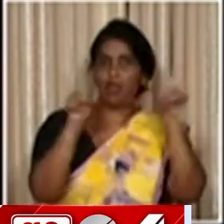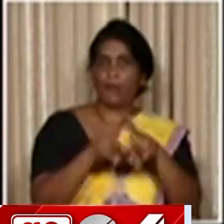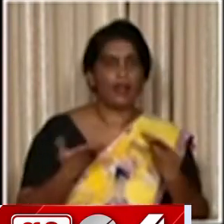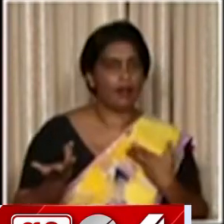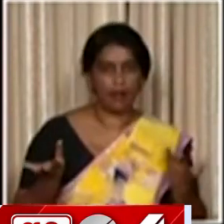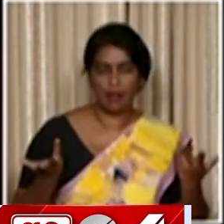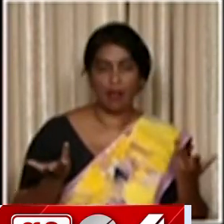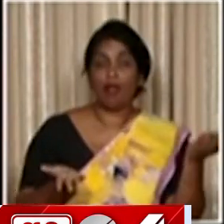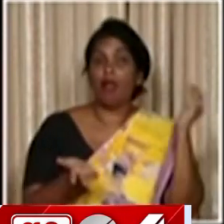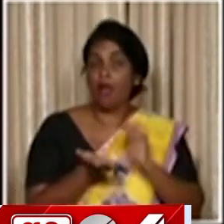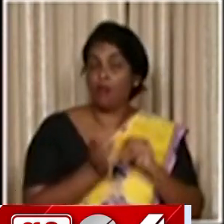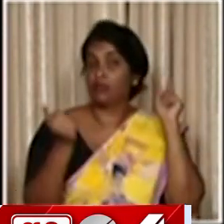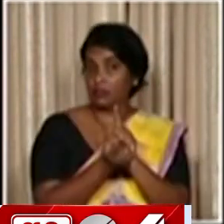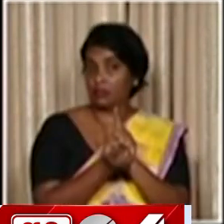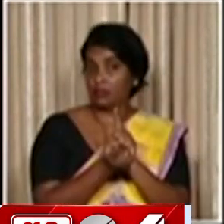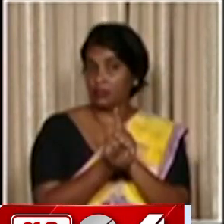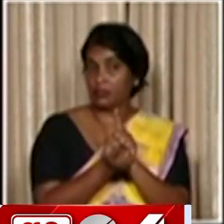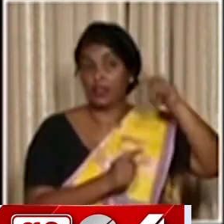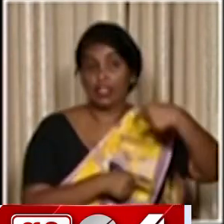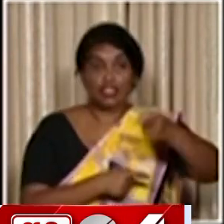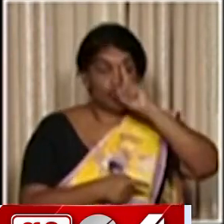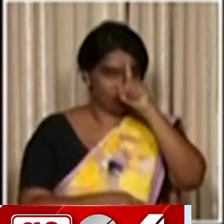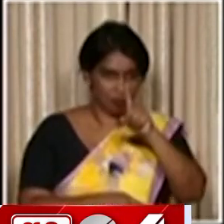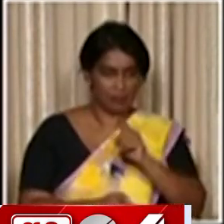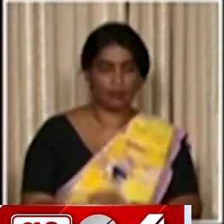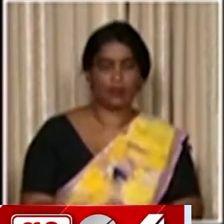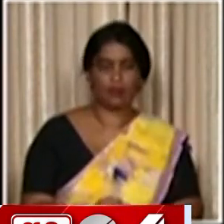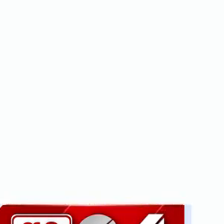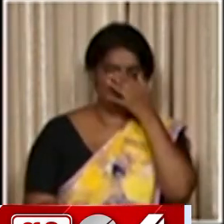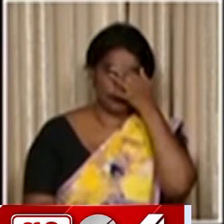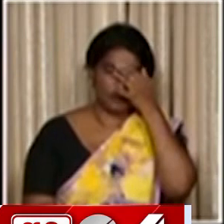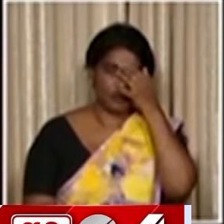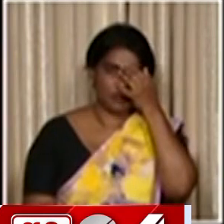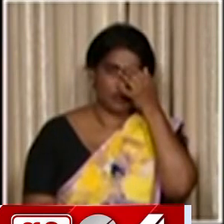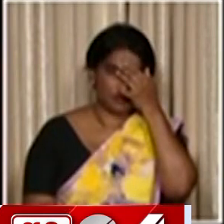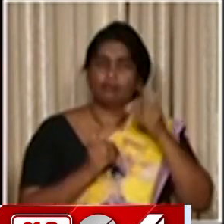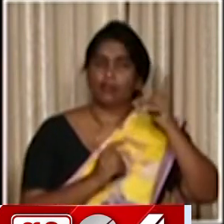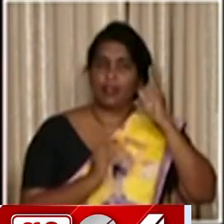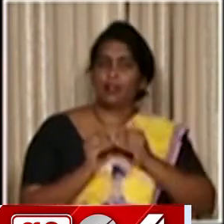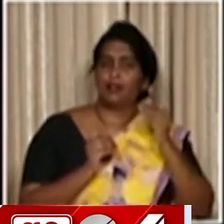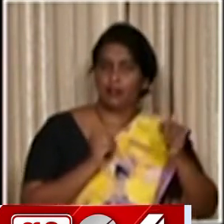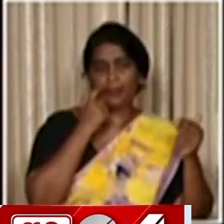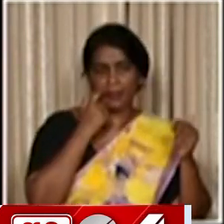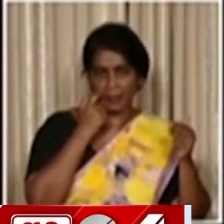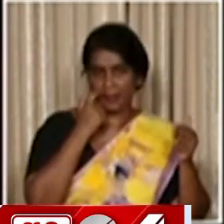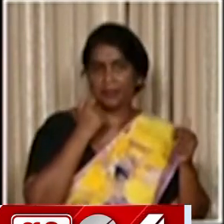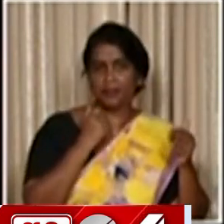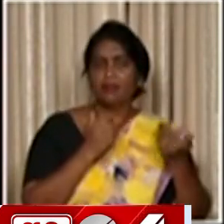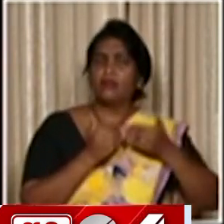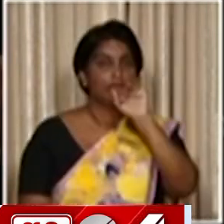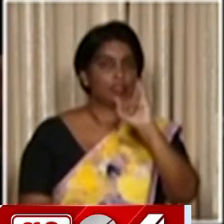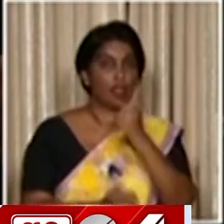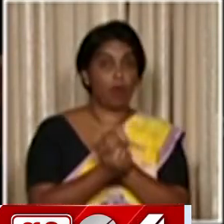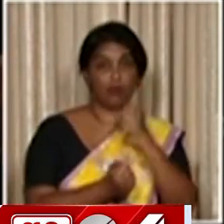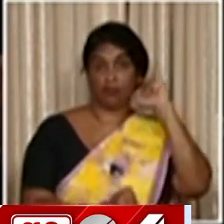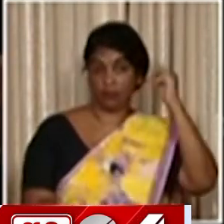නැහැ. ආයේ හමු වෙන්නට යොදලා තියෙන්නේ ඊළඟ සතියේ. එතකොට ප්‍රමාද වීම, කල් නැරීම, කල් යැවීම තවදුරටත් ක්‍රියාත්මක